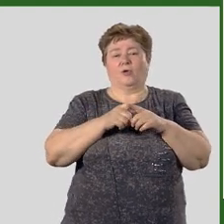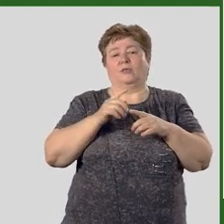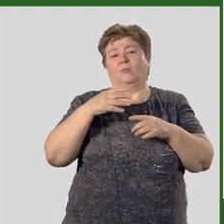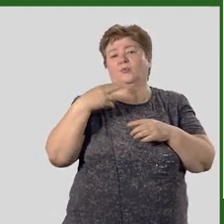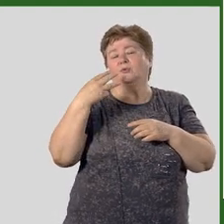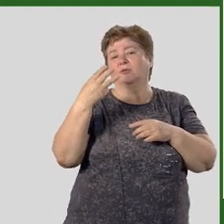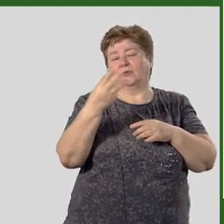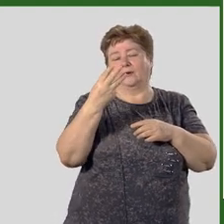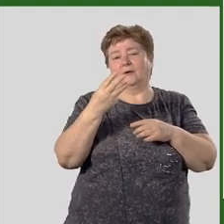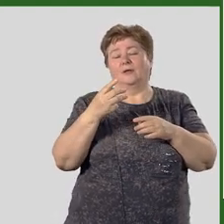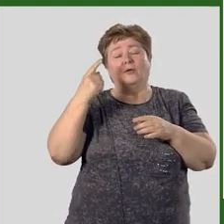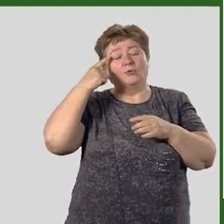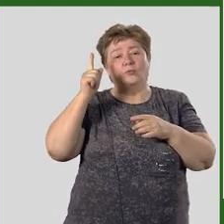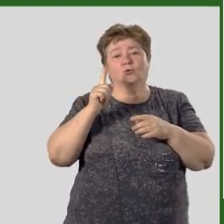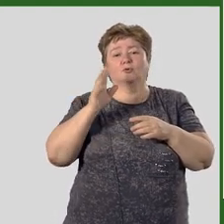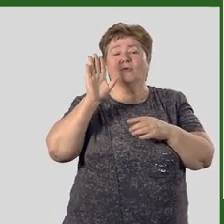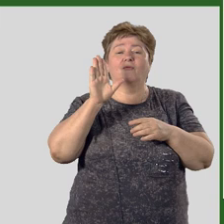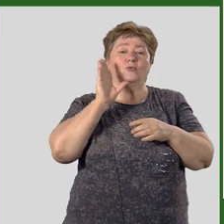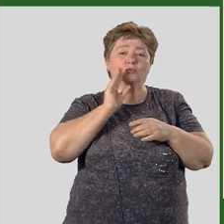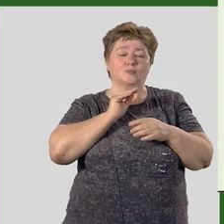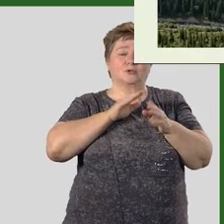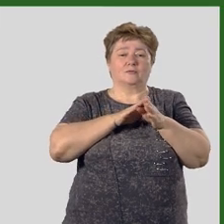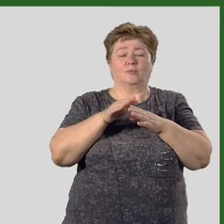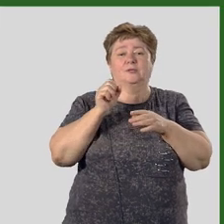удовлетворительно. Надеюсь, что вы успешно